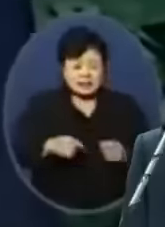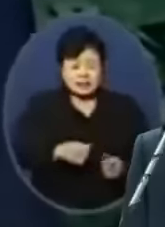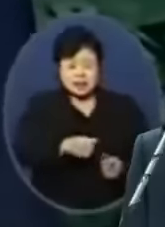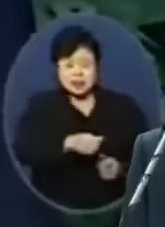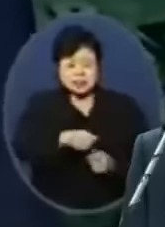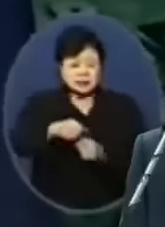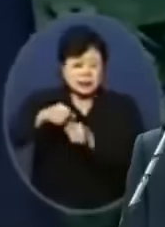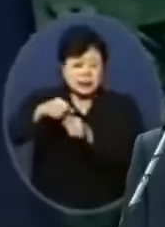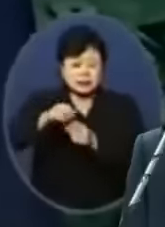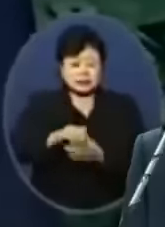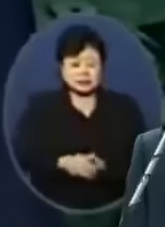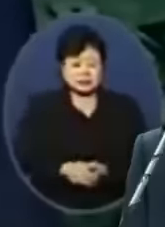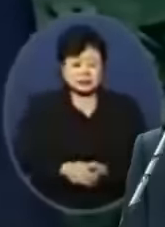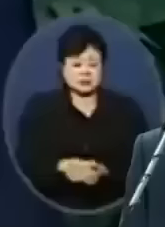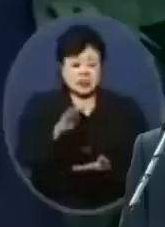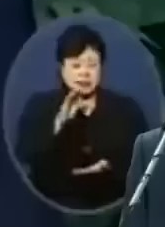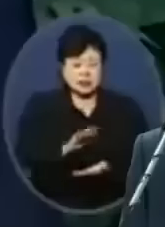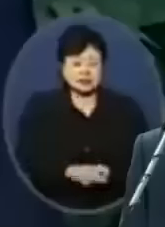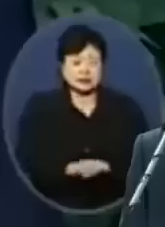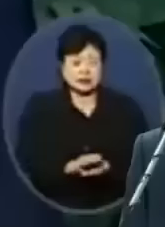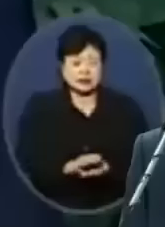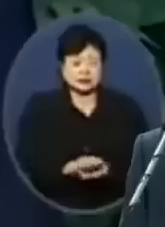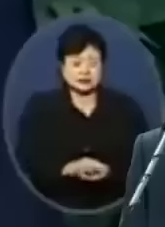끄집어내어서 내가